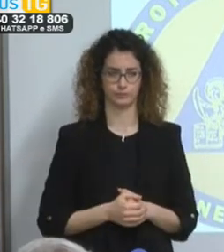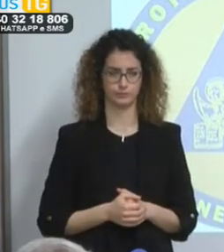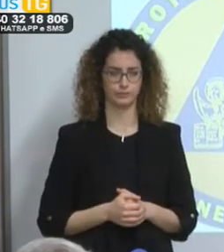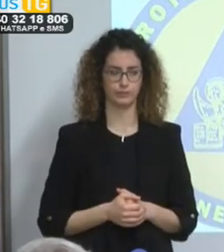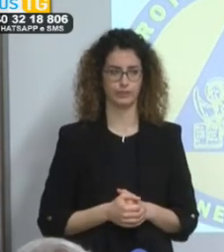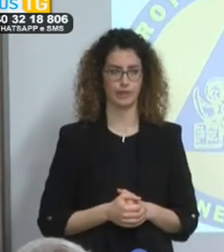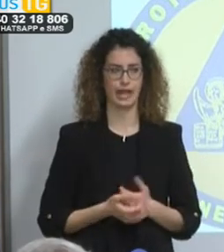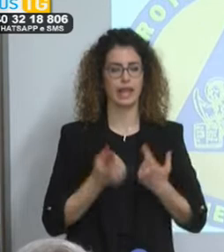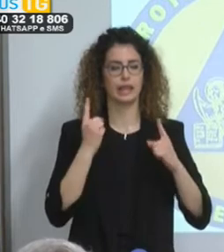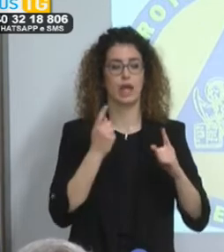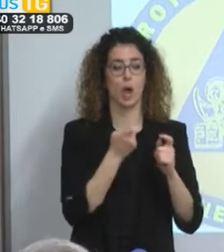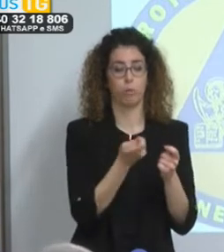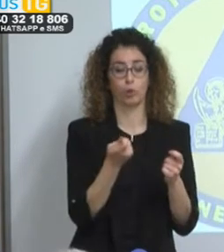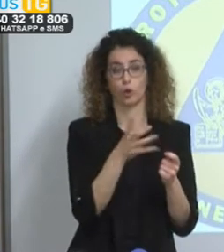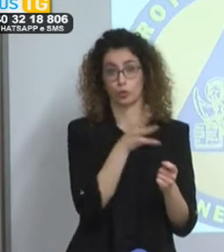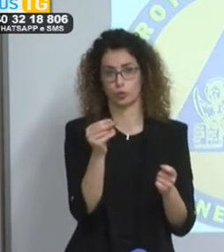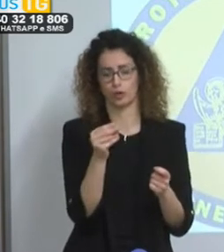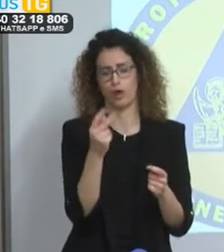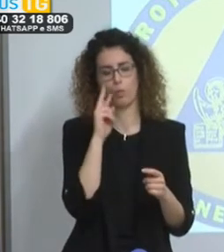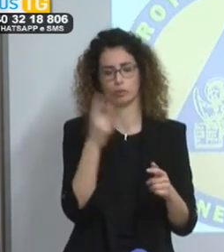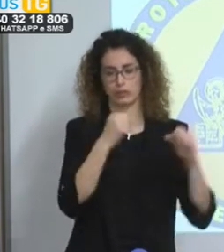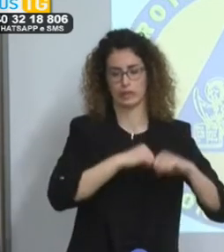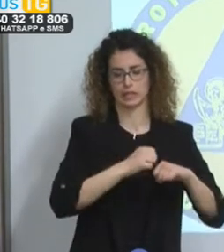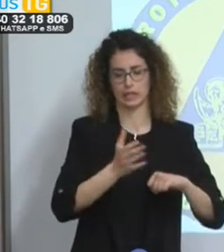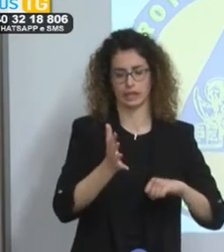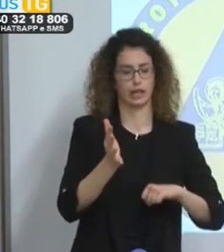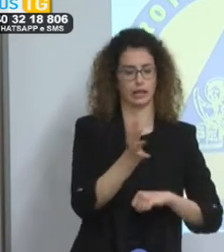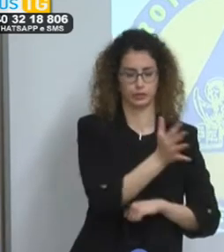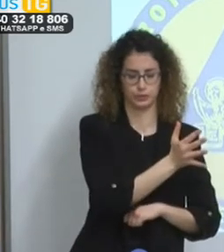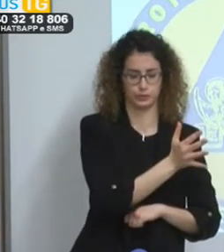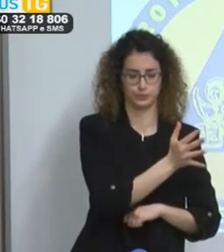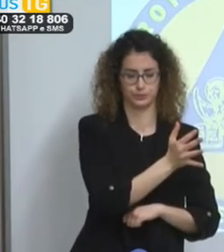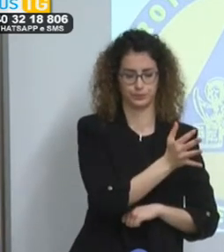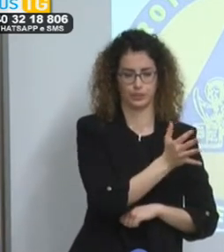E se fossero pochi per tutti, al di là dell'aspetto sanitario che già eticamente